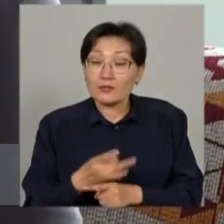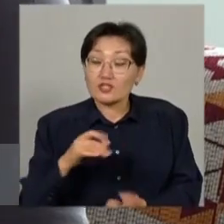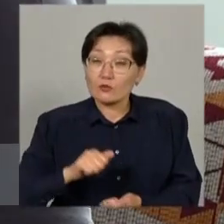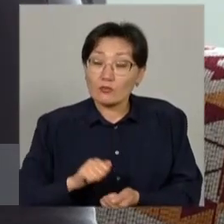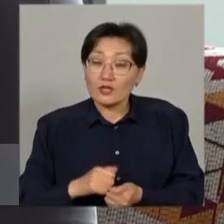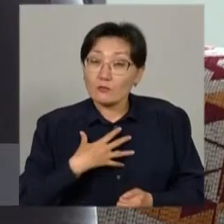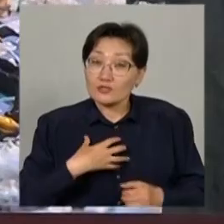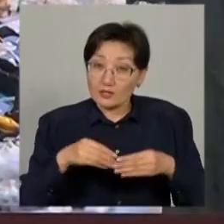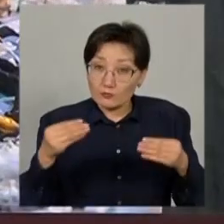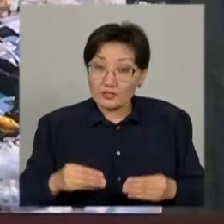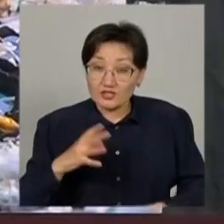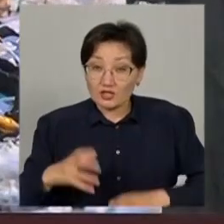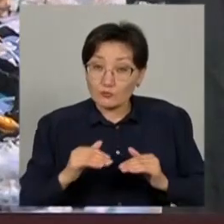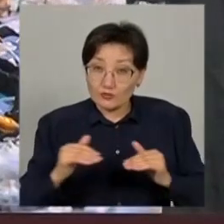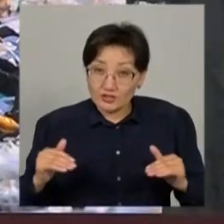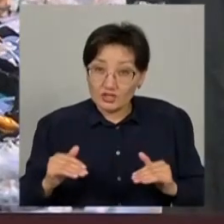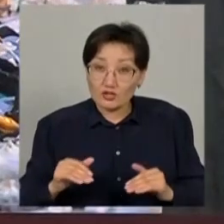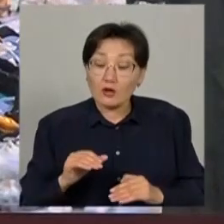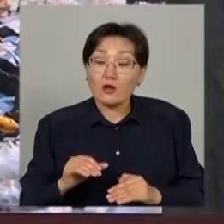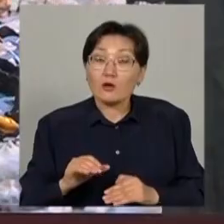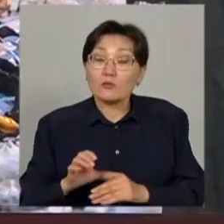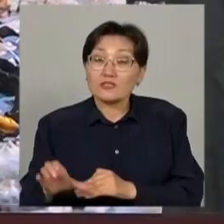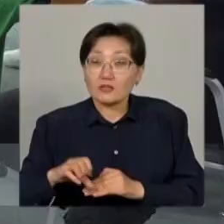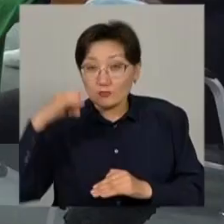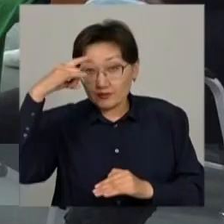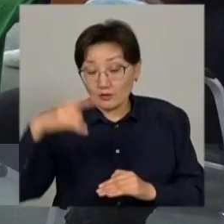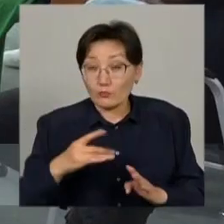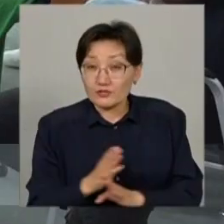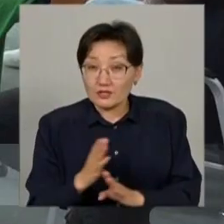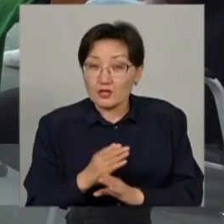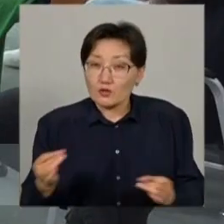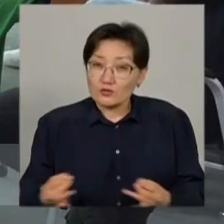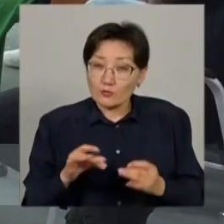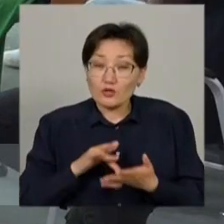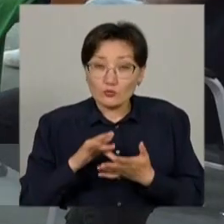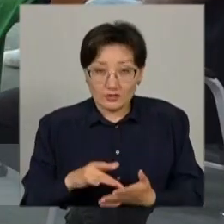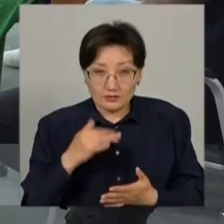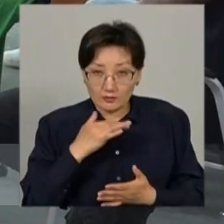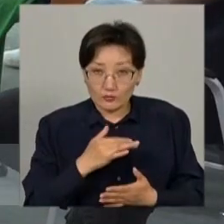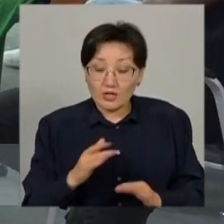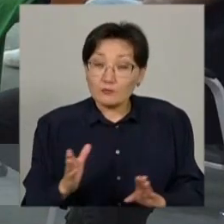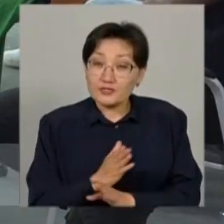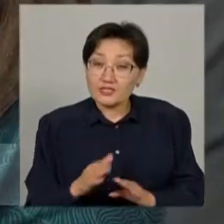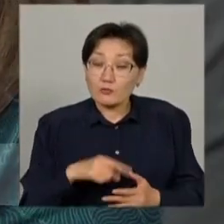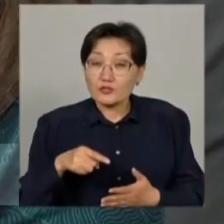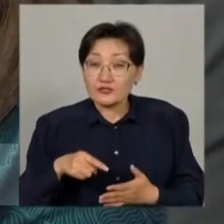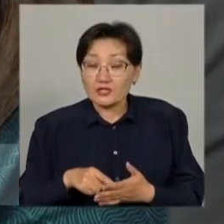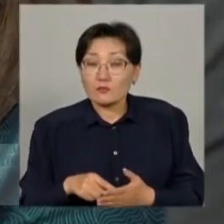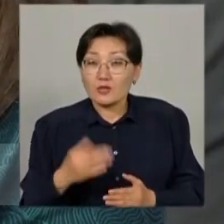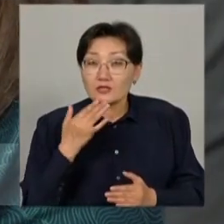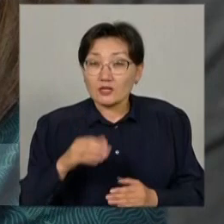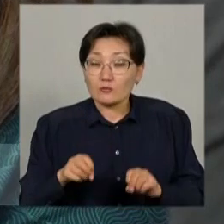маңыздысы журналдың халықаралық деңгейге шығуы. Өйткені Қазақстан табиғатына қызығатын туристер көп. Ал экология мәселесіне